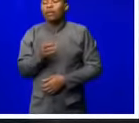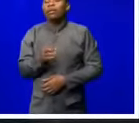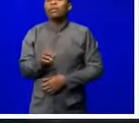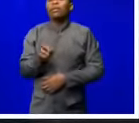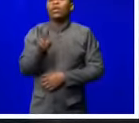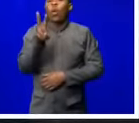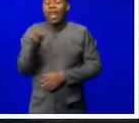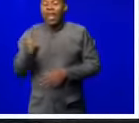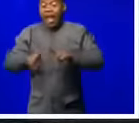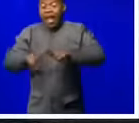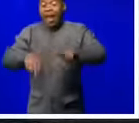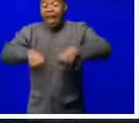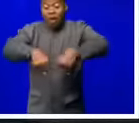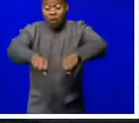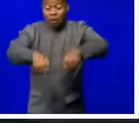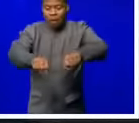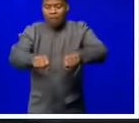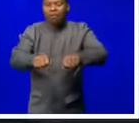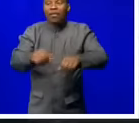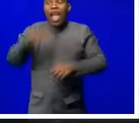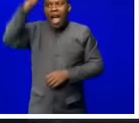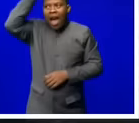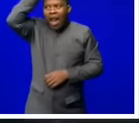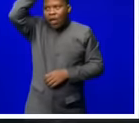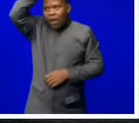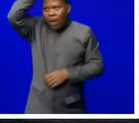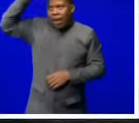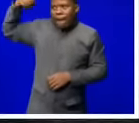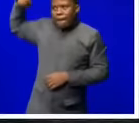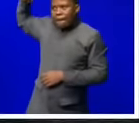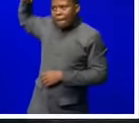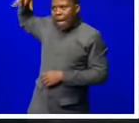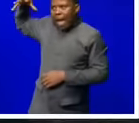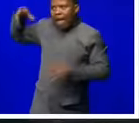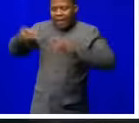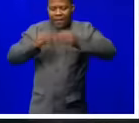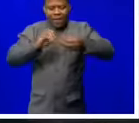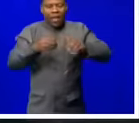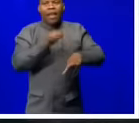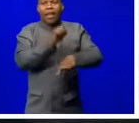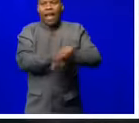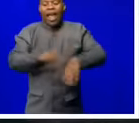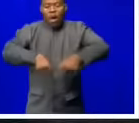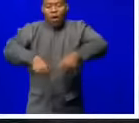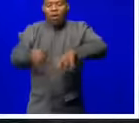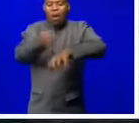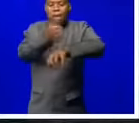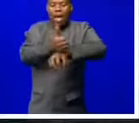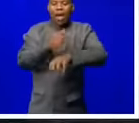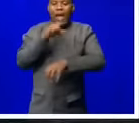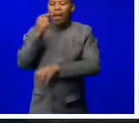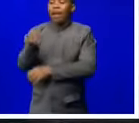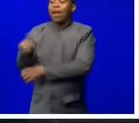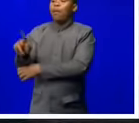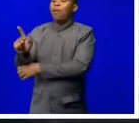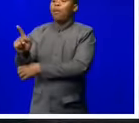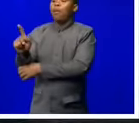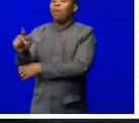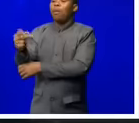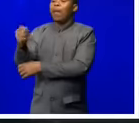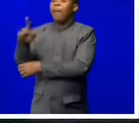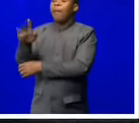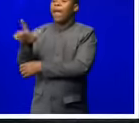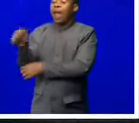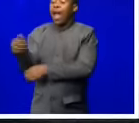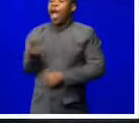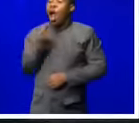lamabili benkundla yasehokwini sebaphothulile kubabumagesana. Imvuna yenkundla Titus Mkhabela ithi la bamfula abasha sebatawa